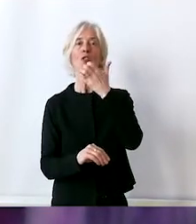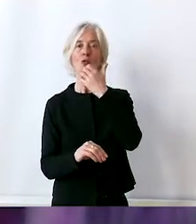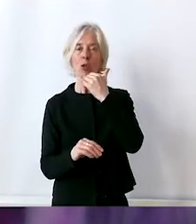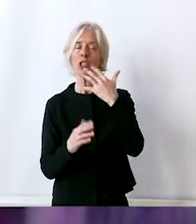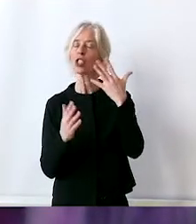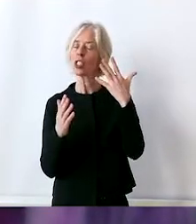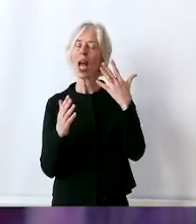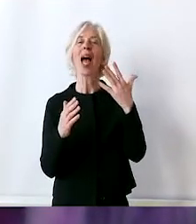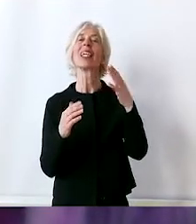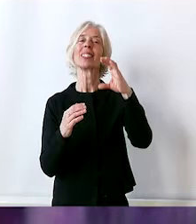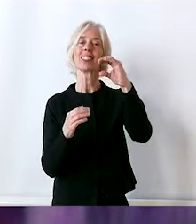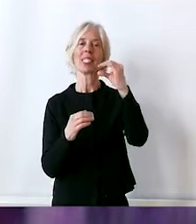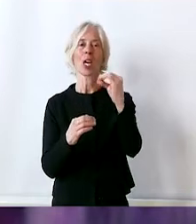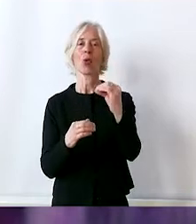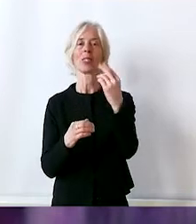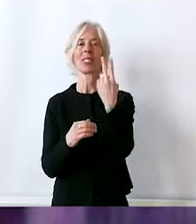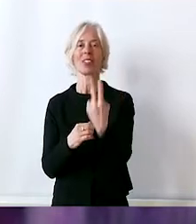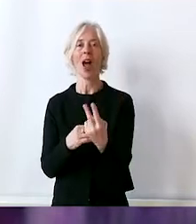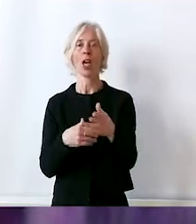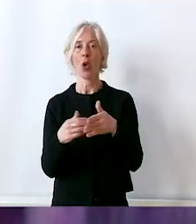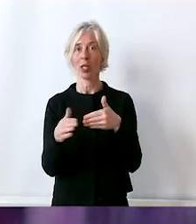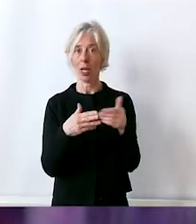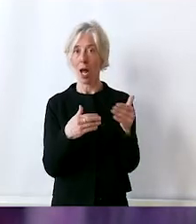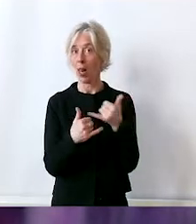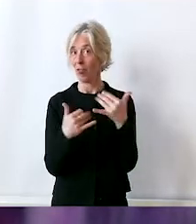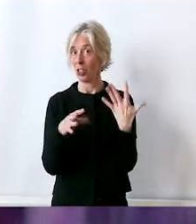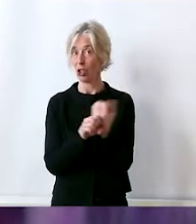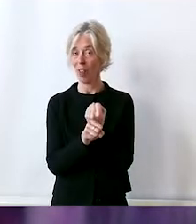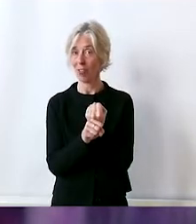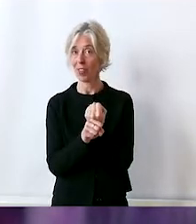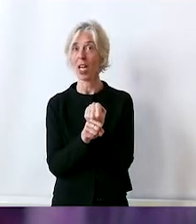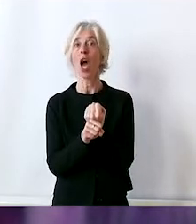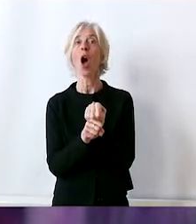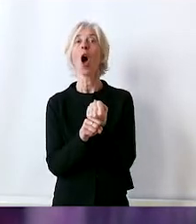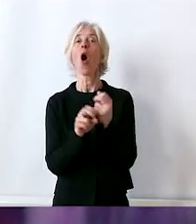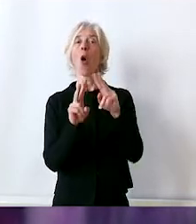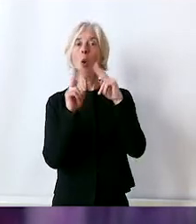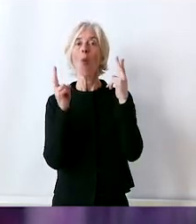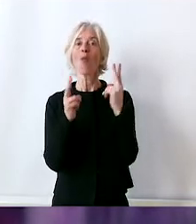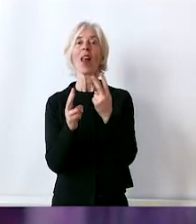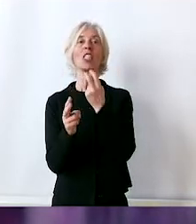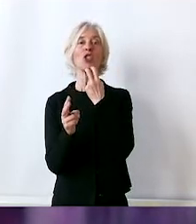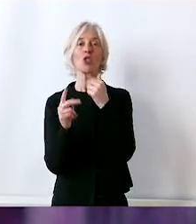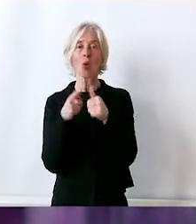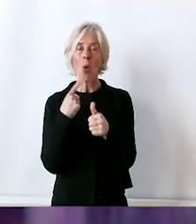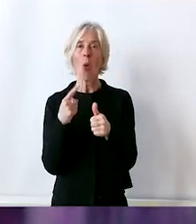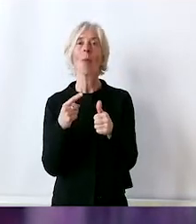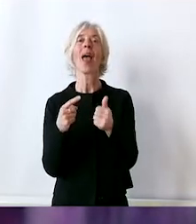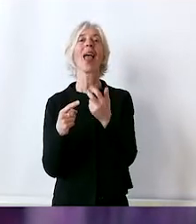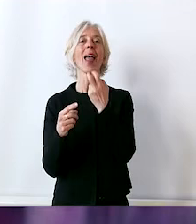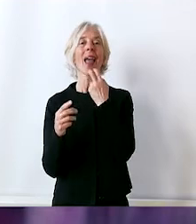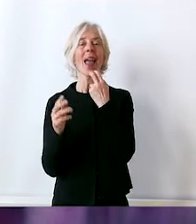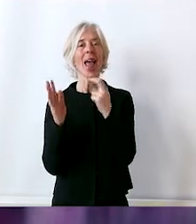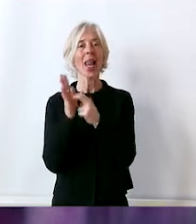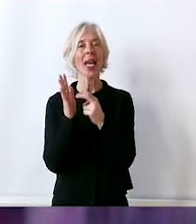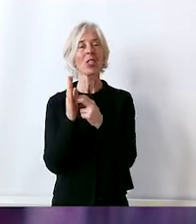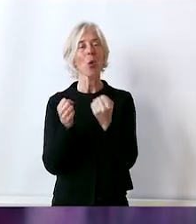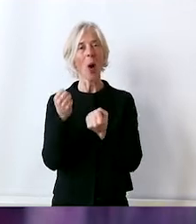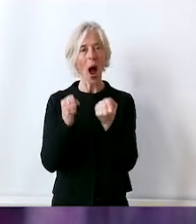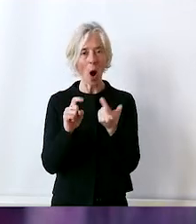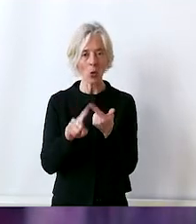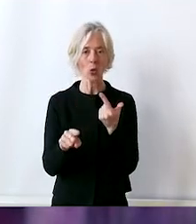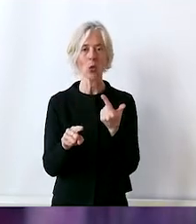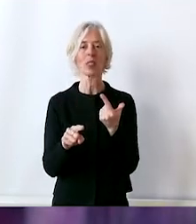CO2-neutral sein, dafür tun wir einiges. Ob Ökostrom, ob Elektroautos, ob PV-Anlage oder in Zusammenarbeit mit der